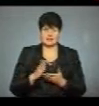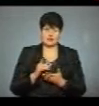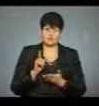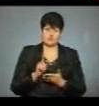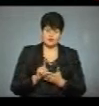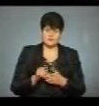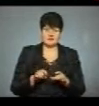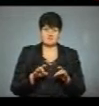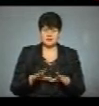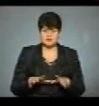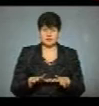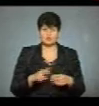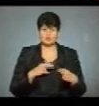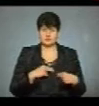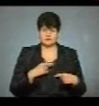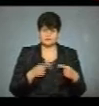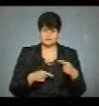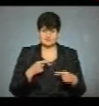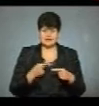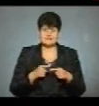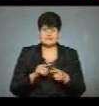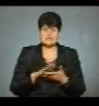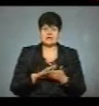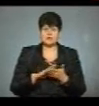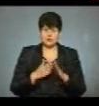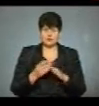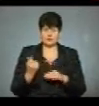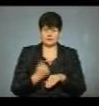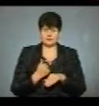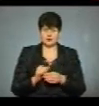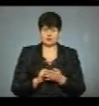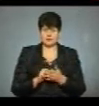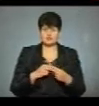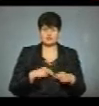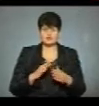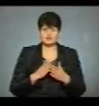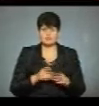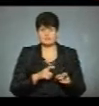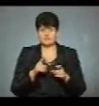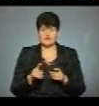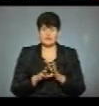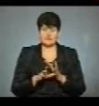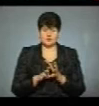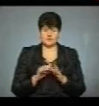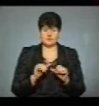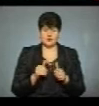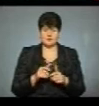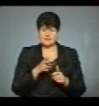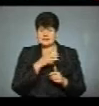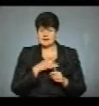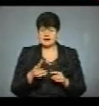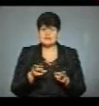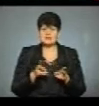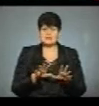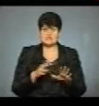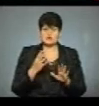При вирішенні трудових суперечок цей договір – основний документ. Трудові книжки переводяться в електронну форму. Тривалість робочого часу